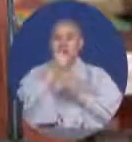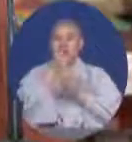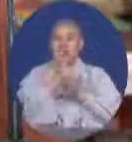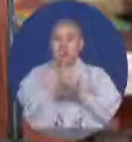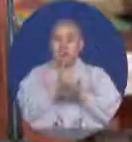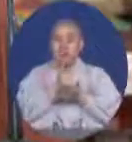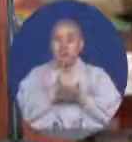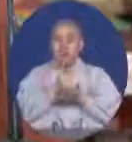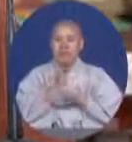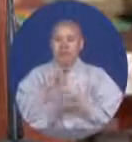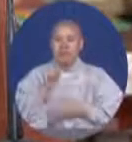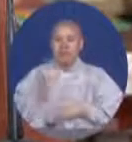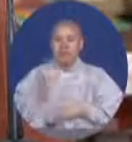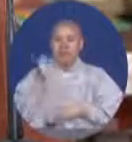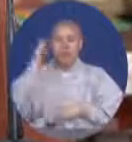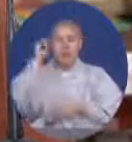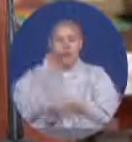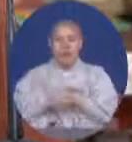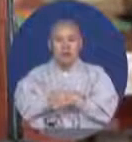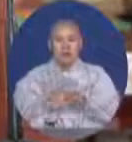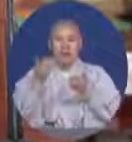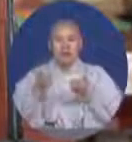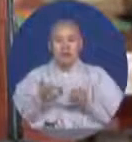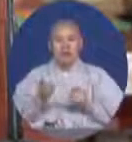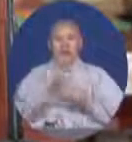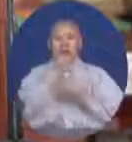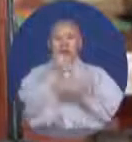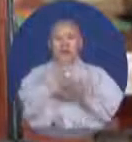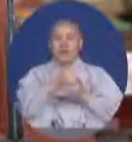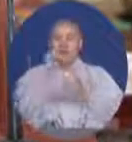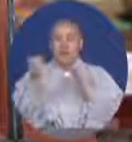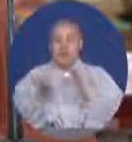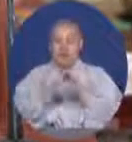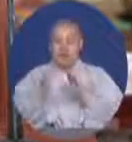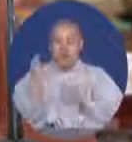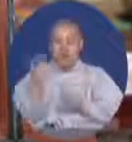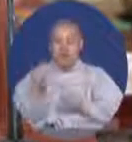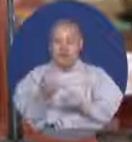부처님이 이런 반야를 얻어서 성불 하셨다 이 말이죠. 그게 찬불이에요.